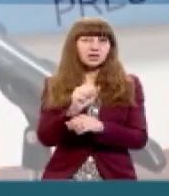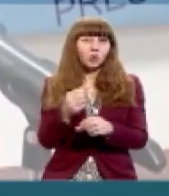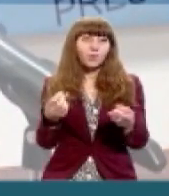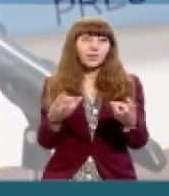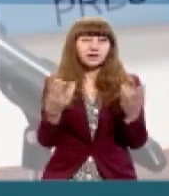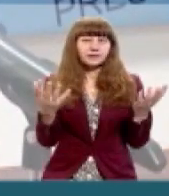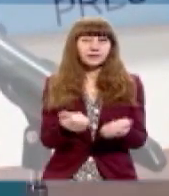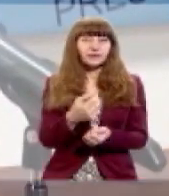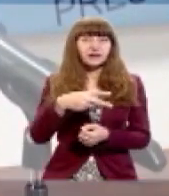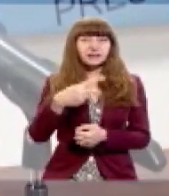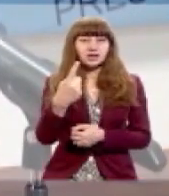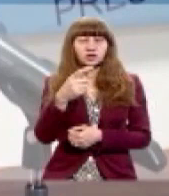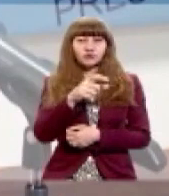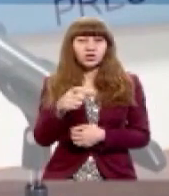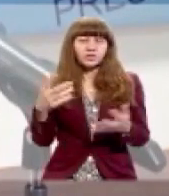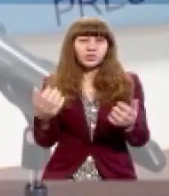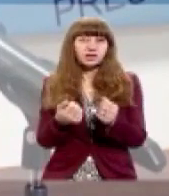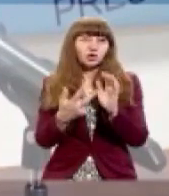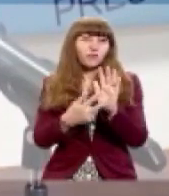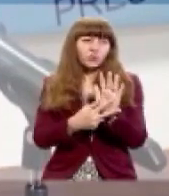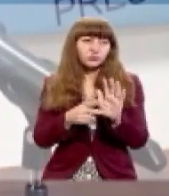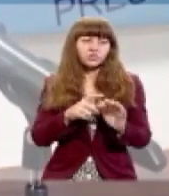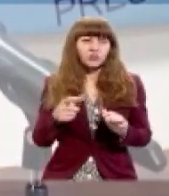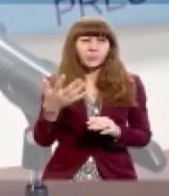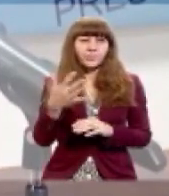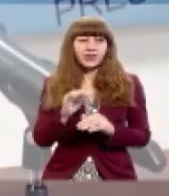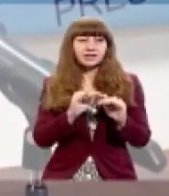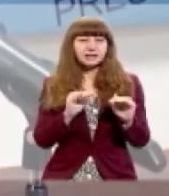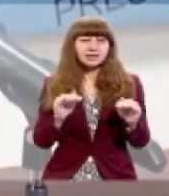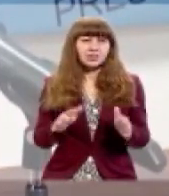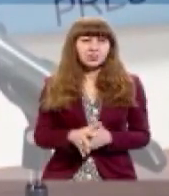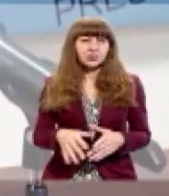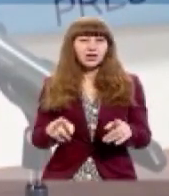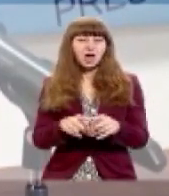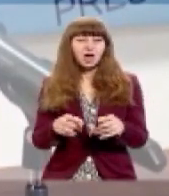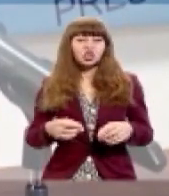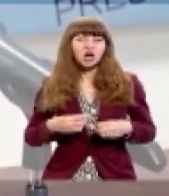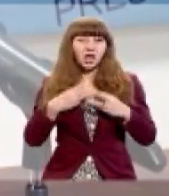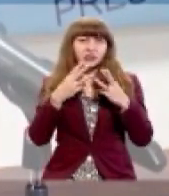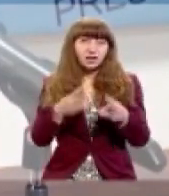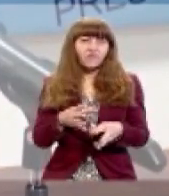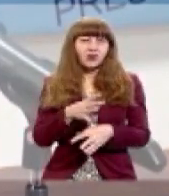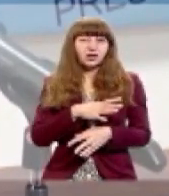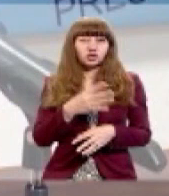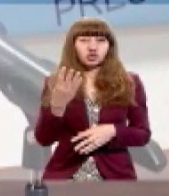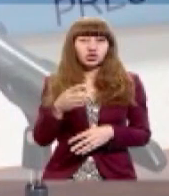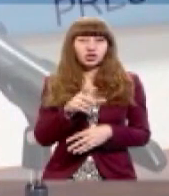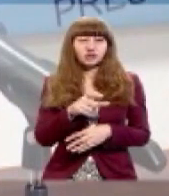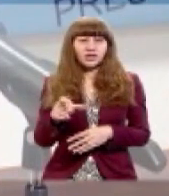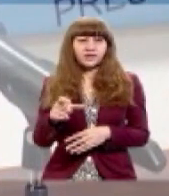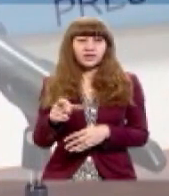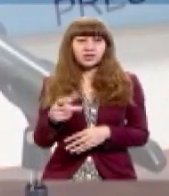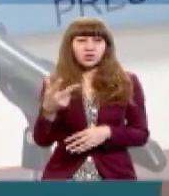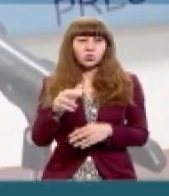было эвакуировано 21 человек, спасено 8 человек, из них 5 детей. Также отравление угарным газом получили 4 человека, из